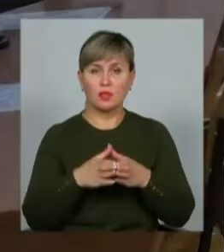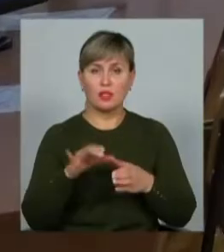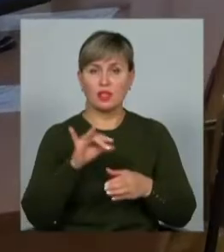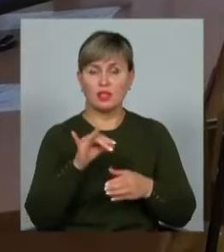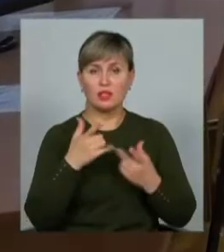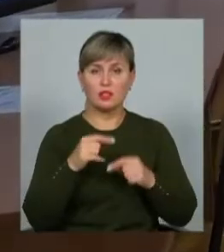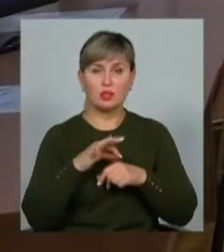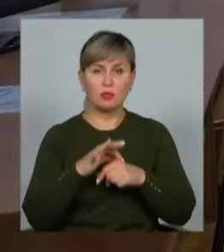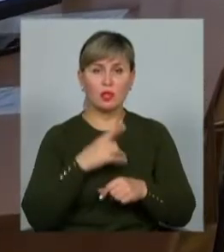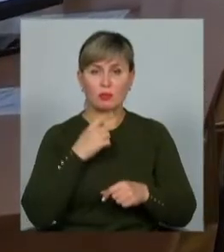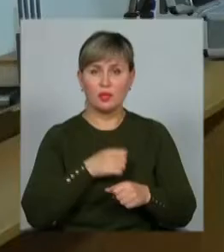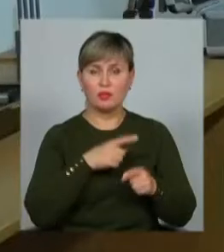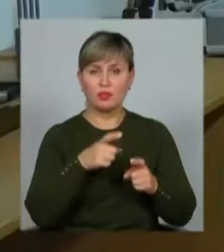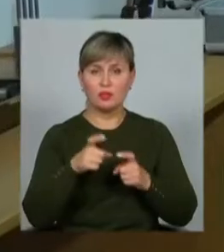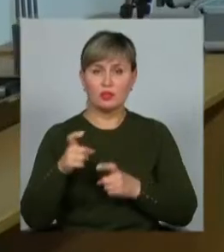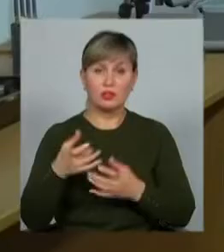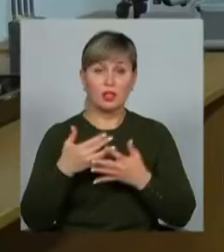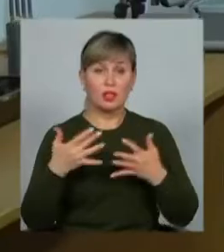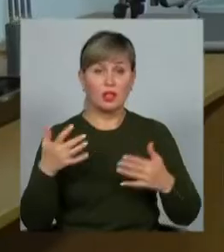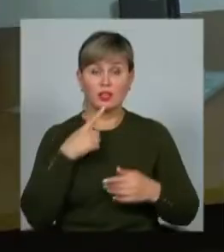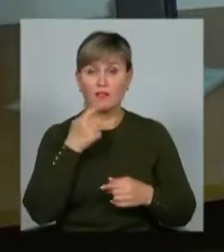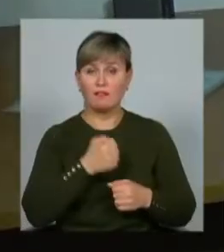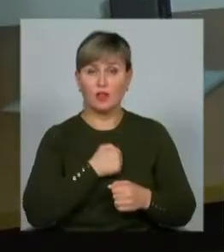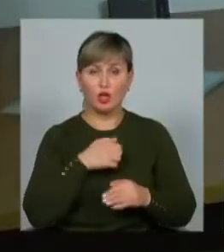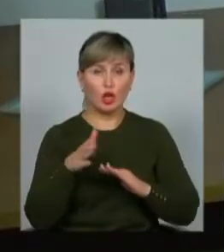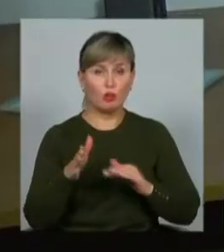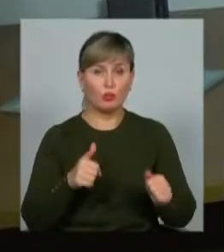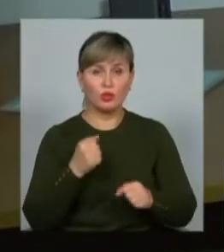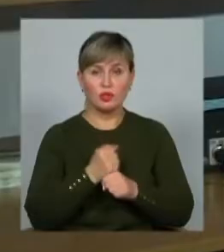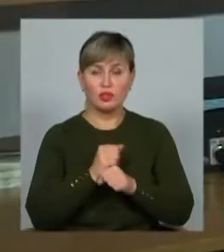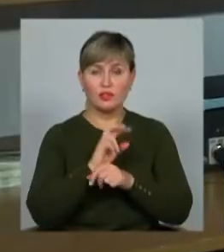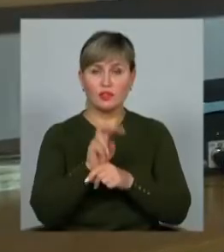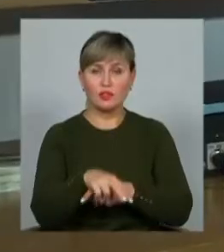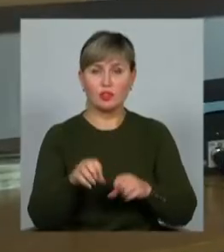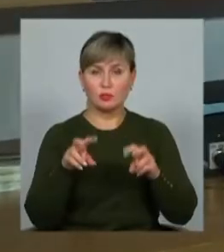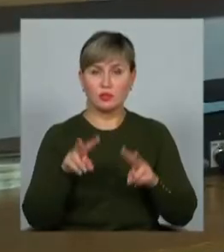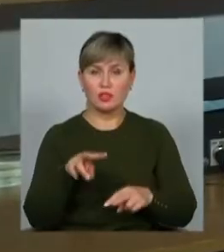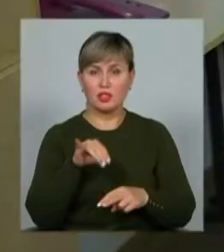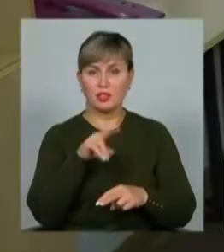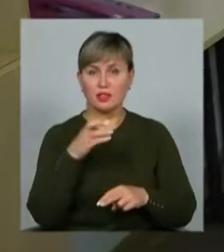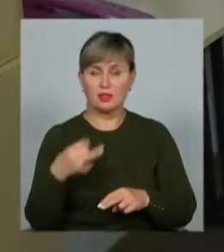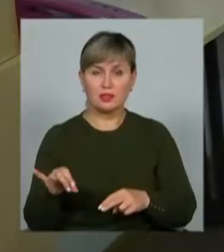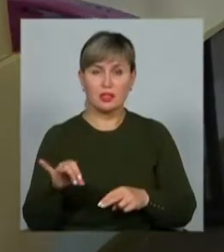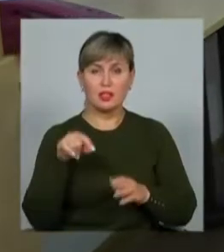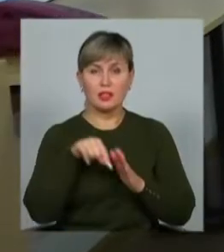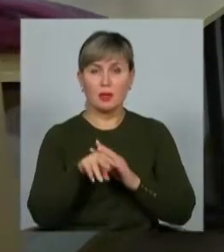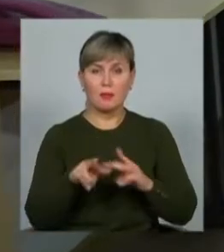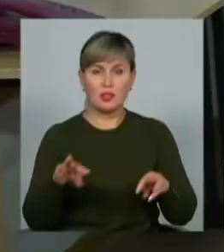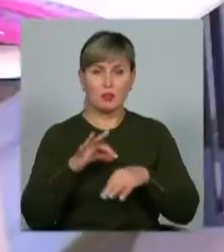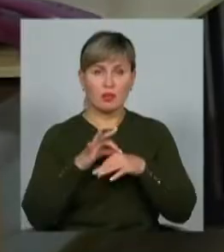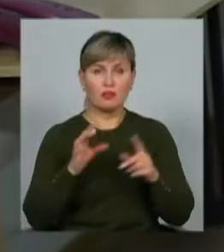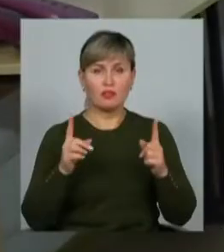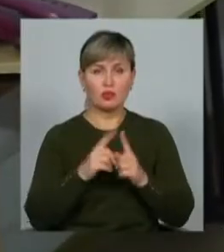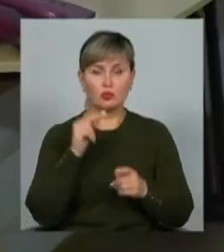где проходят боевые стрельбы десантно-штурмовых войск, а после совершил визит в специализированный лицей «Арыстан». Там министр провел встречу